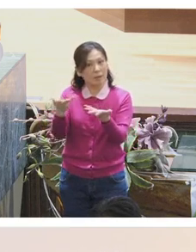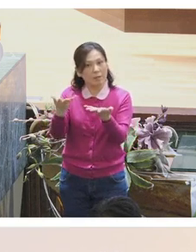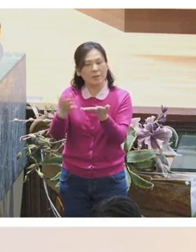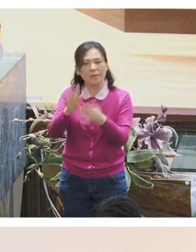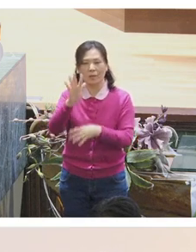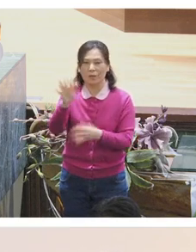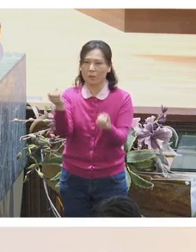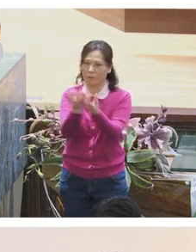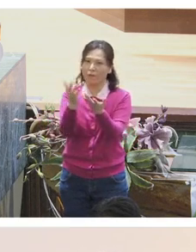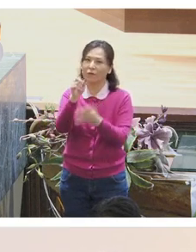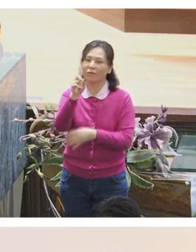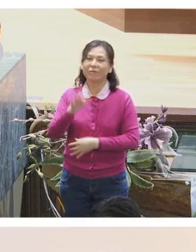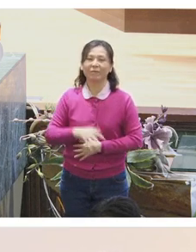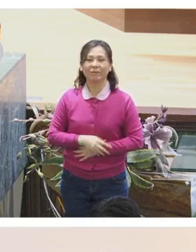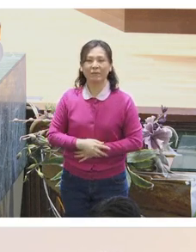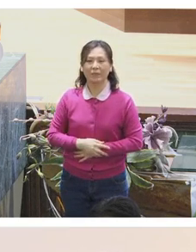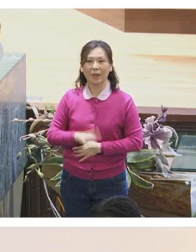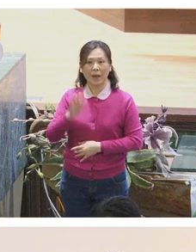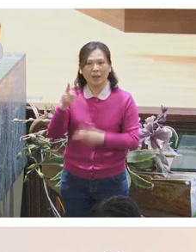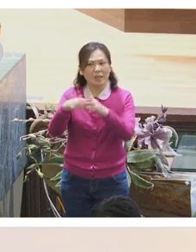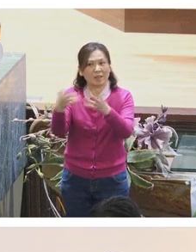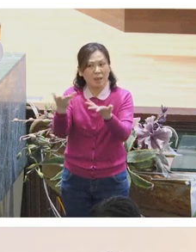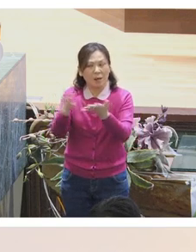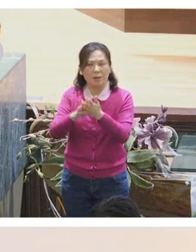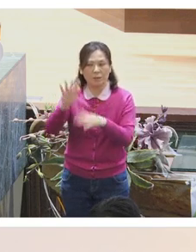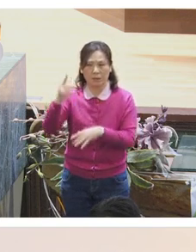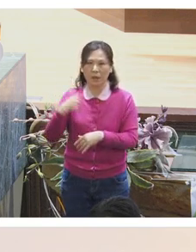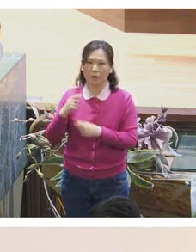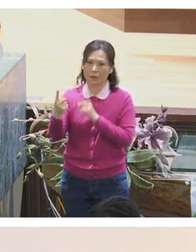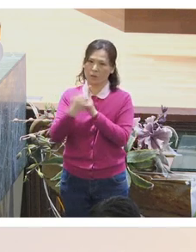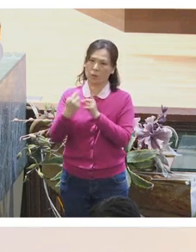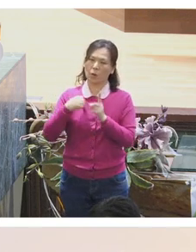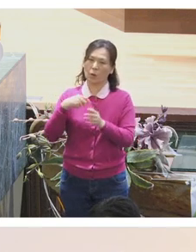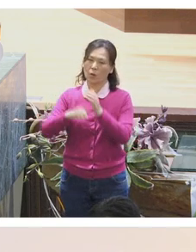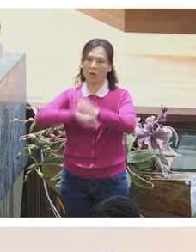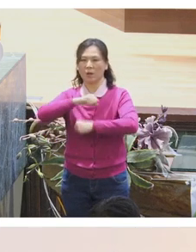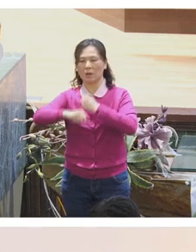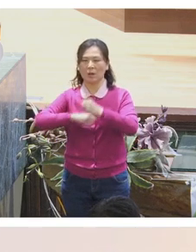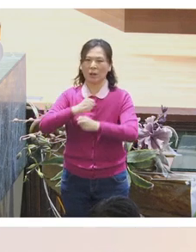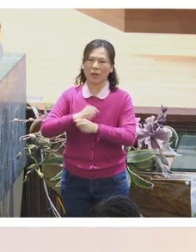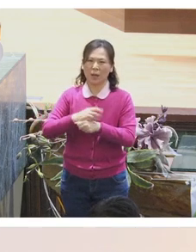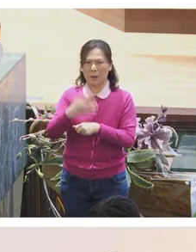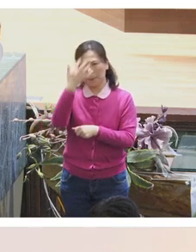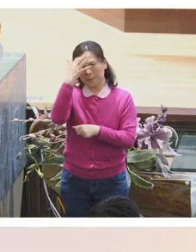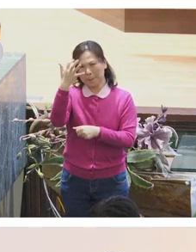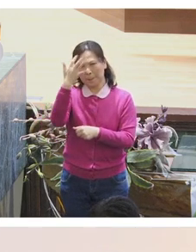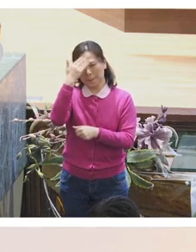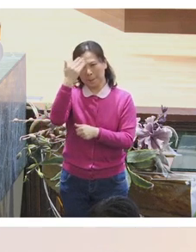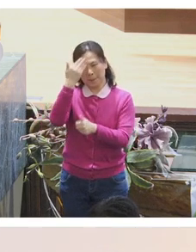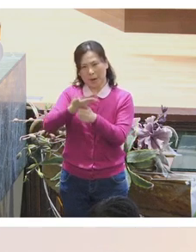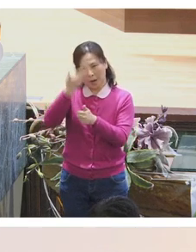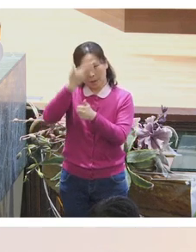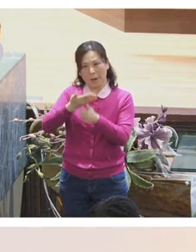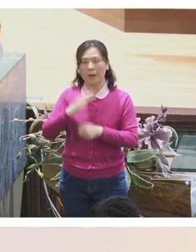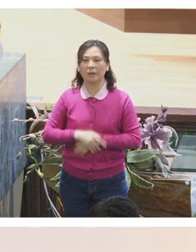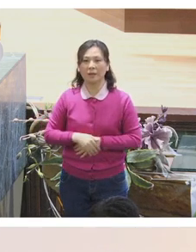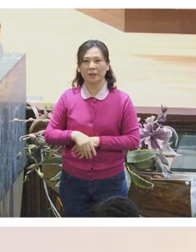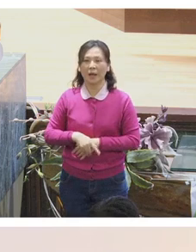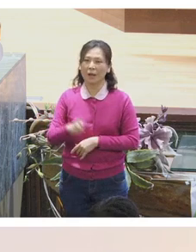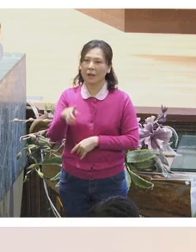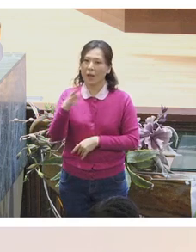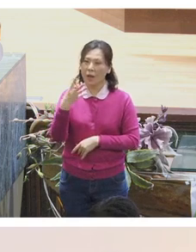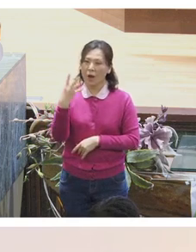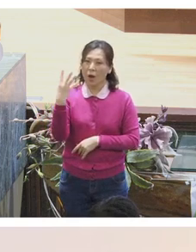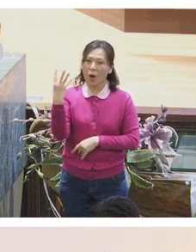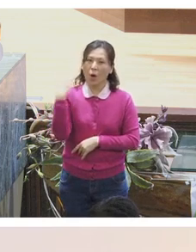常小的事情，但是老实说对我的生活造成非常大的困扰，就是旧金山呢，他们在回收这件事情上